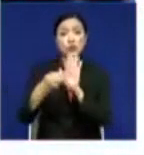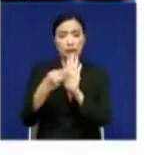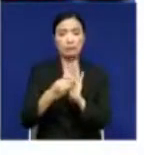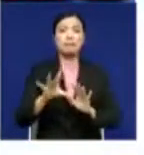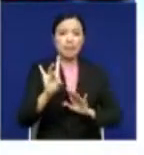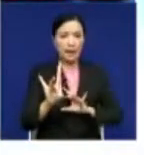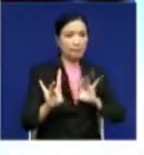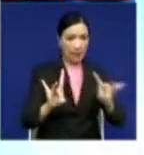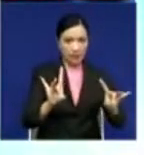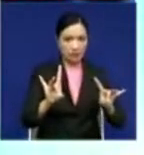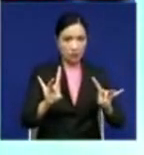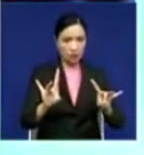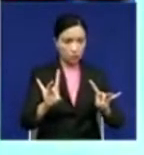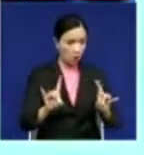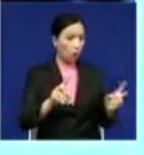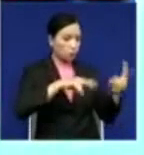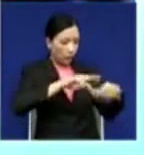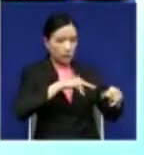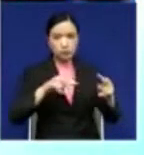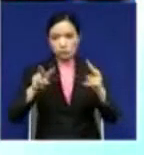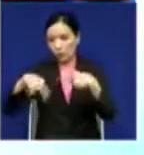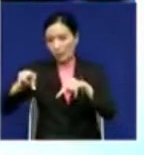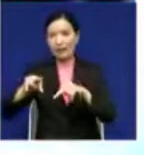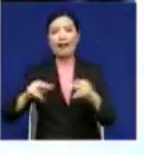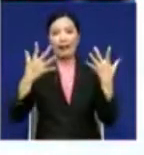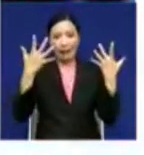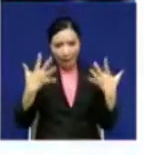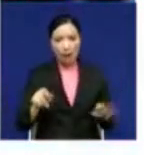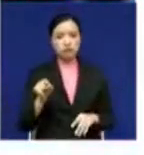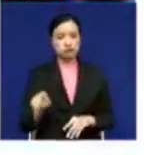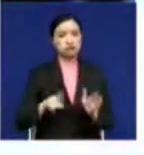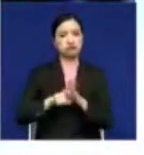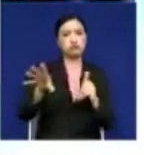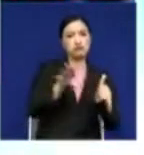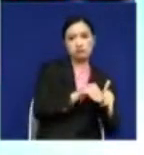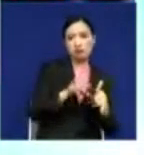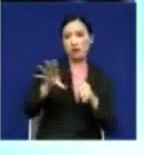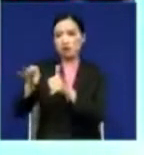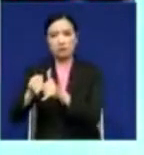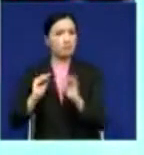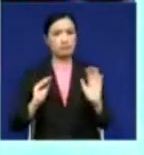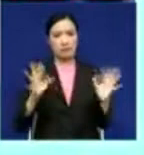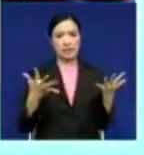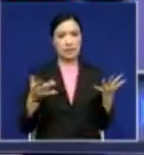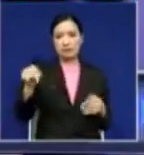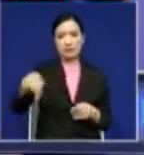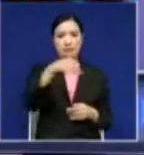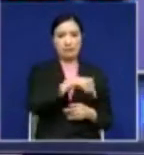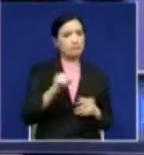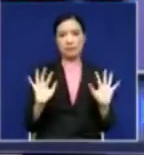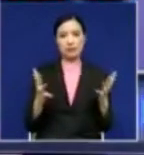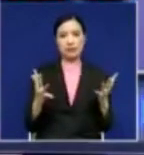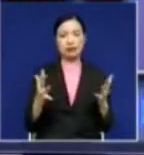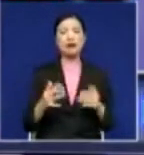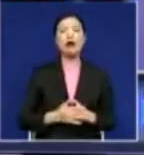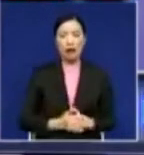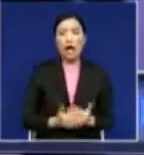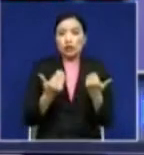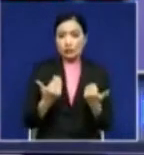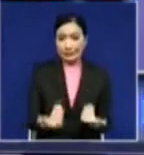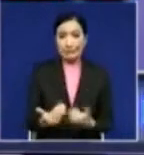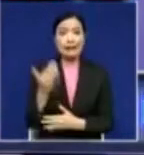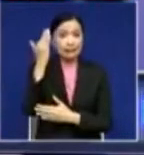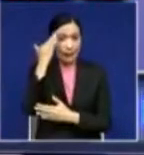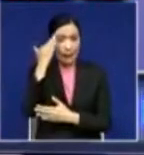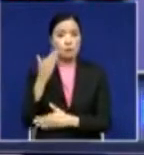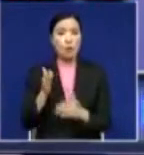ได้รับการตรวจหมดแล้วนะครับซึ่งก็ไม่พบเชื้อนะครับก็จะเห็นได้ว่า ภาพรวมนะครับสามารถที่จะระบุคนที่มี